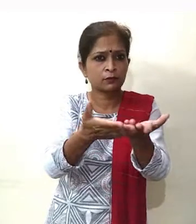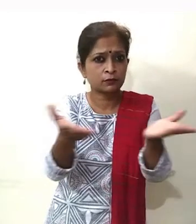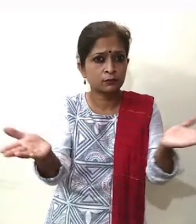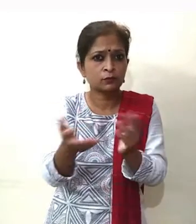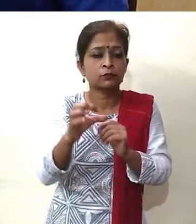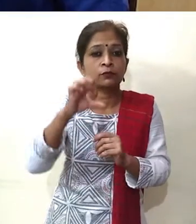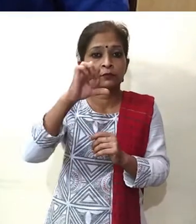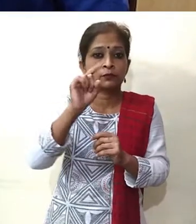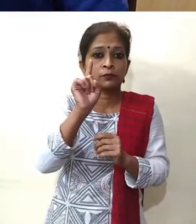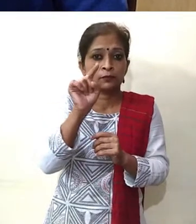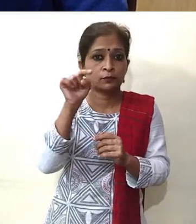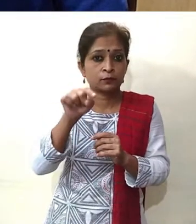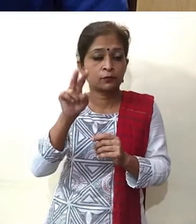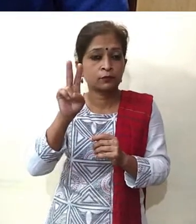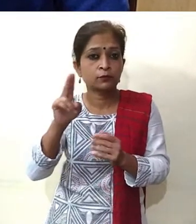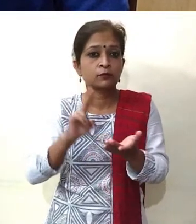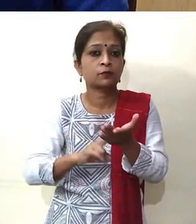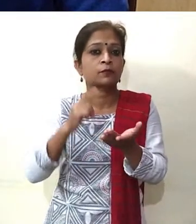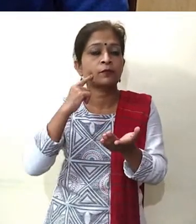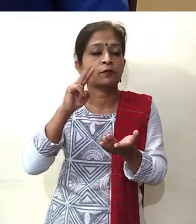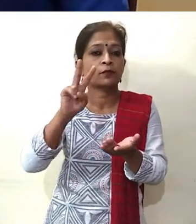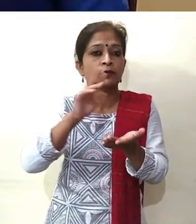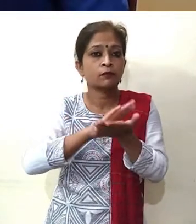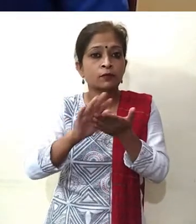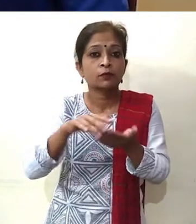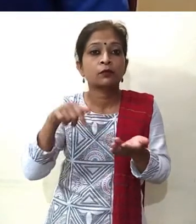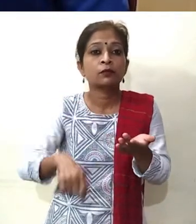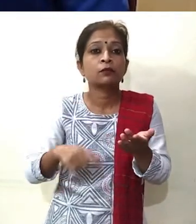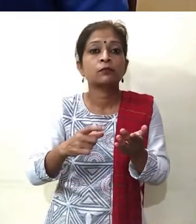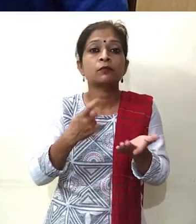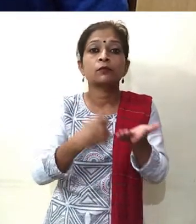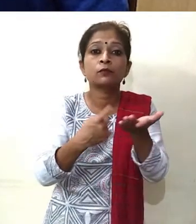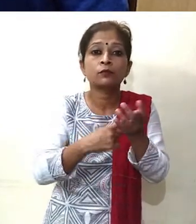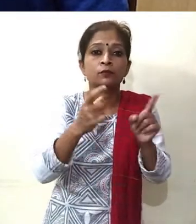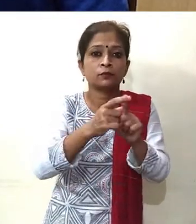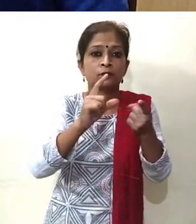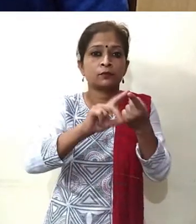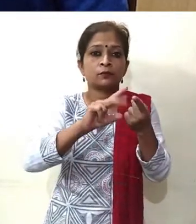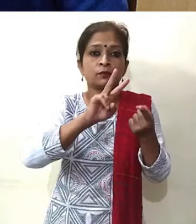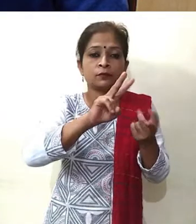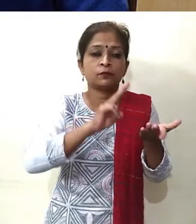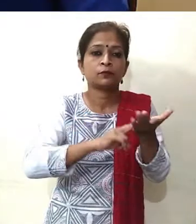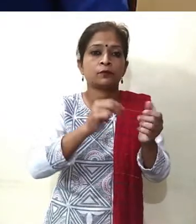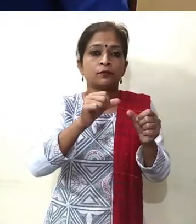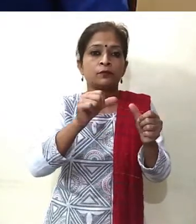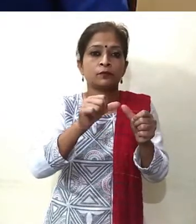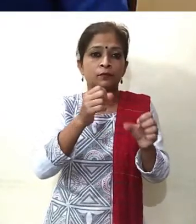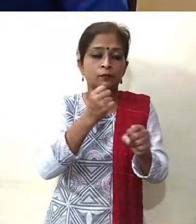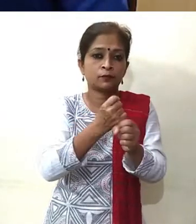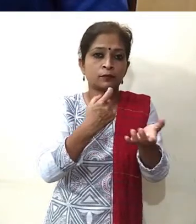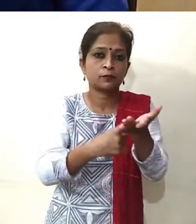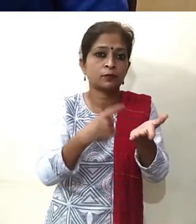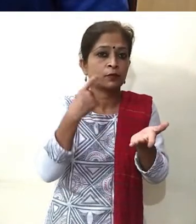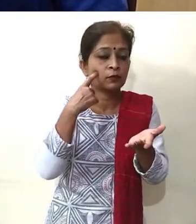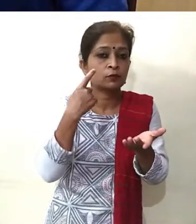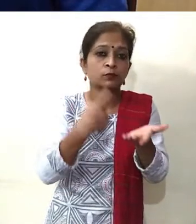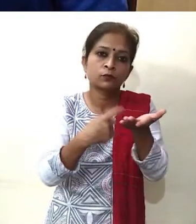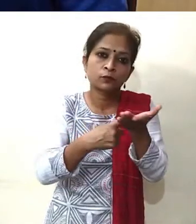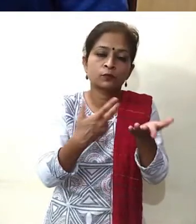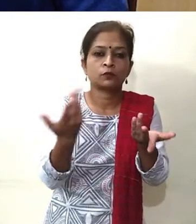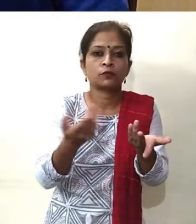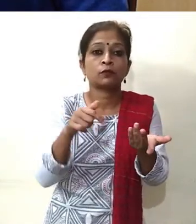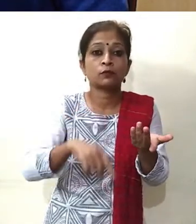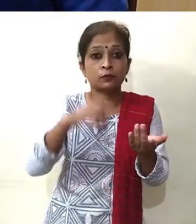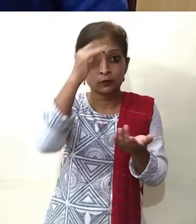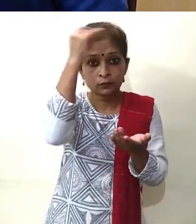थे 91.2 NIVH हेलो दून पर देवनागरी भाषा के बारे में जानकारी, जिसमें कि हिंदी लिखी जाती है और